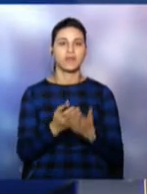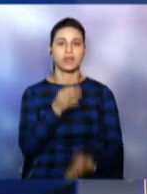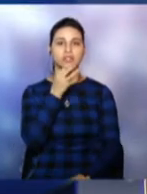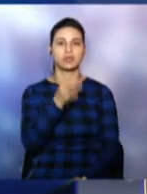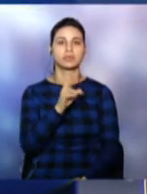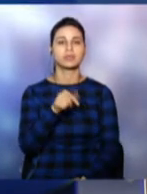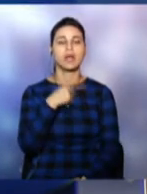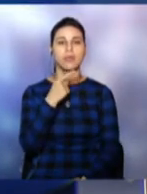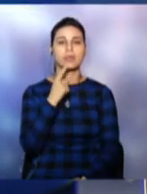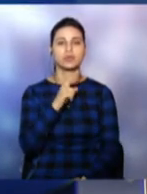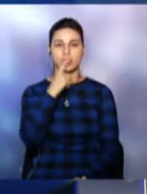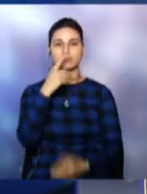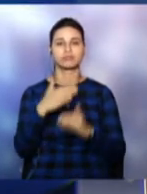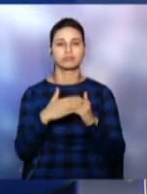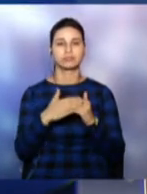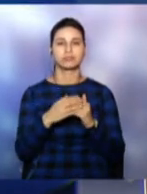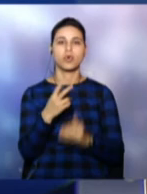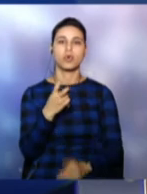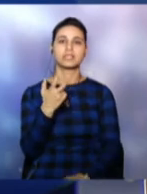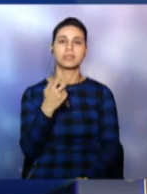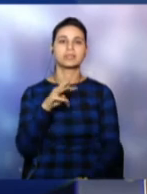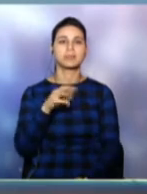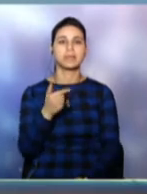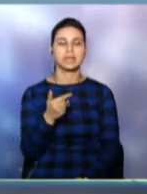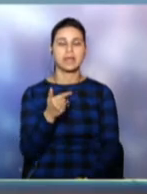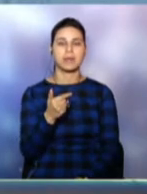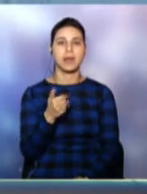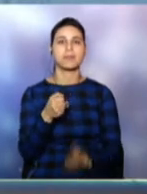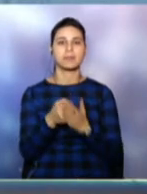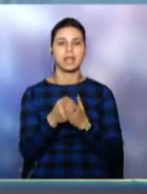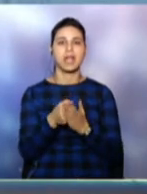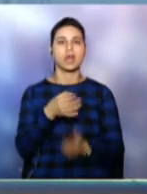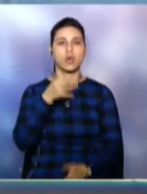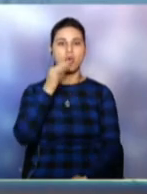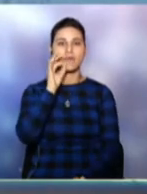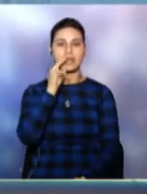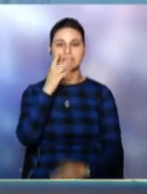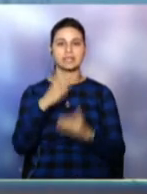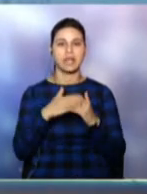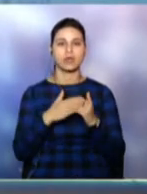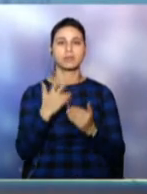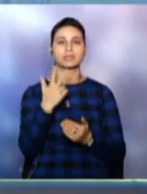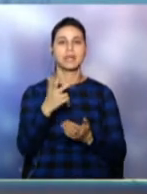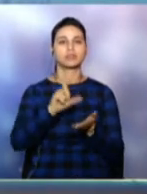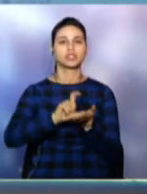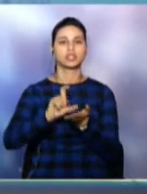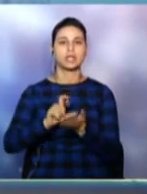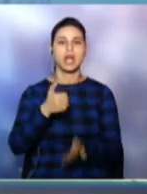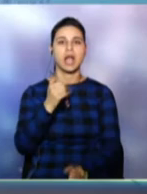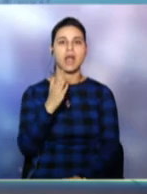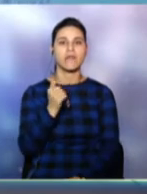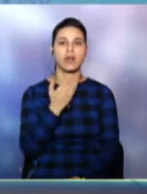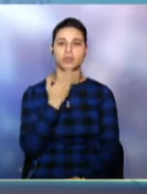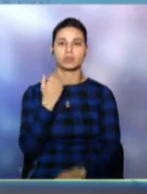ითვლება რომ სადღაც 200-დან 300 მილიგრამამდე კოფეინი, ანუ დაახლოებით 3 ჭიქა ყავა არ